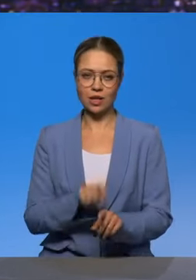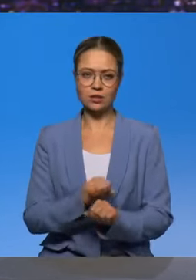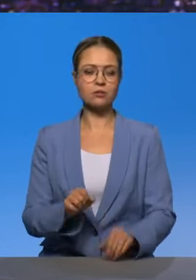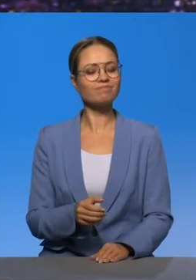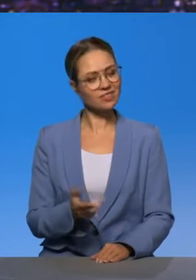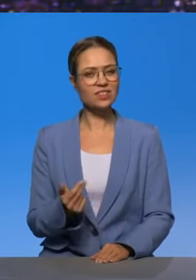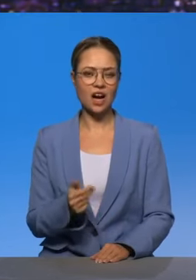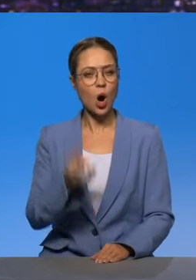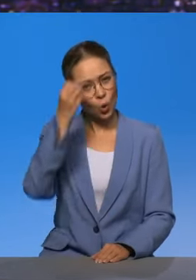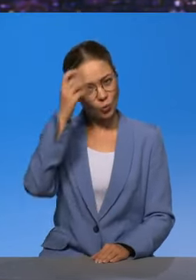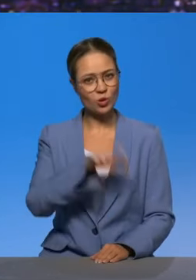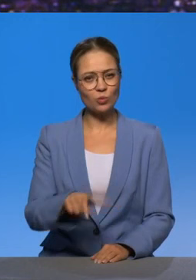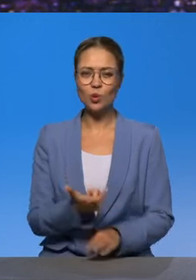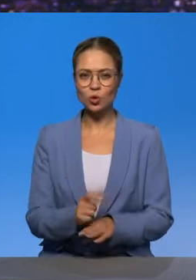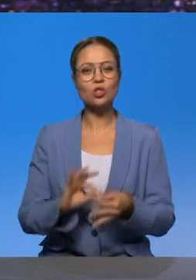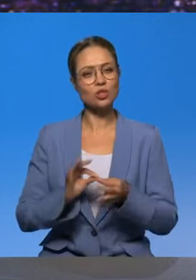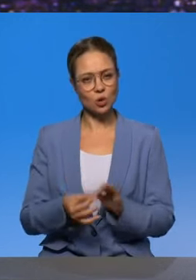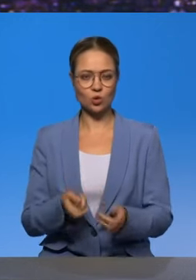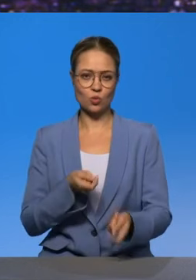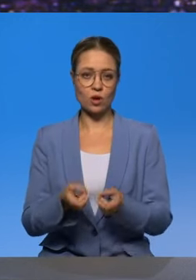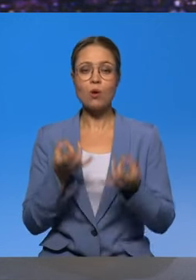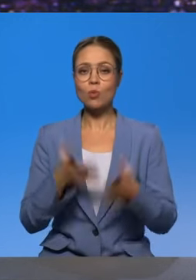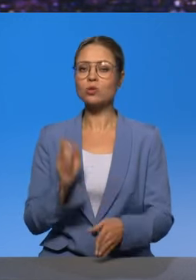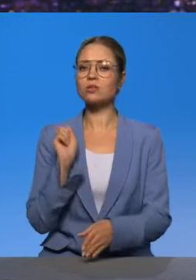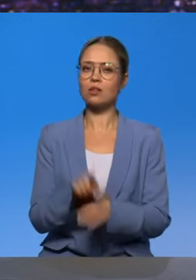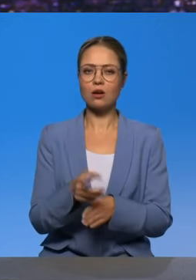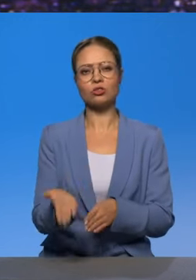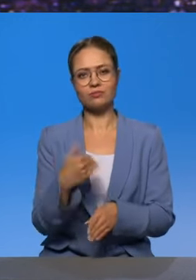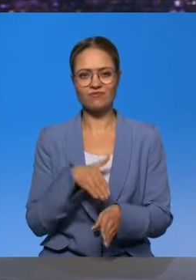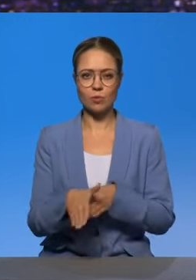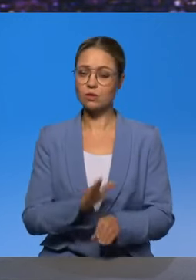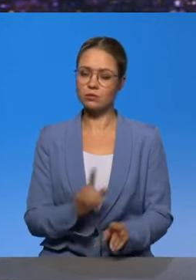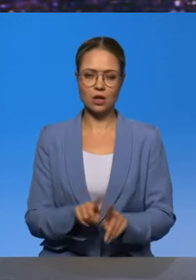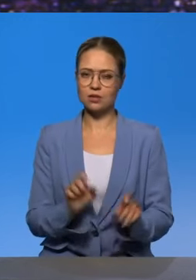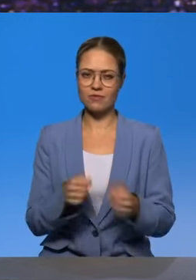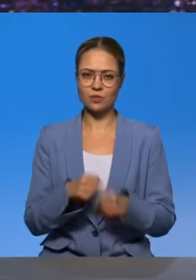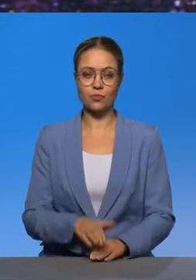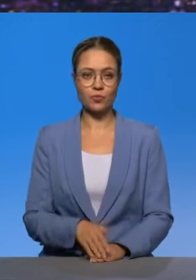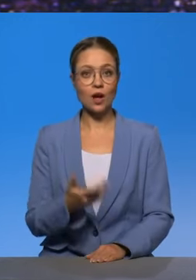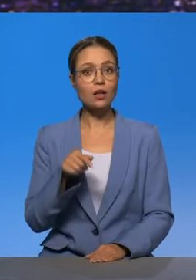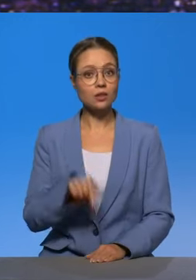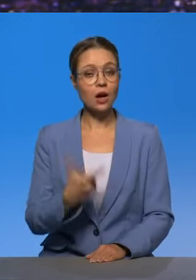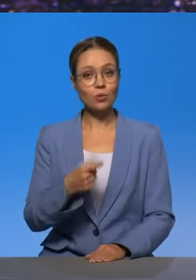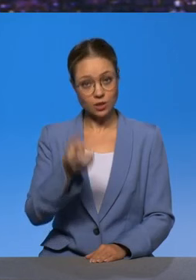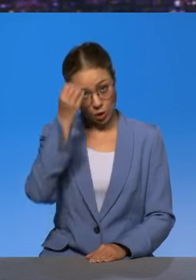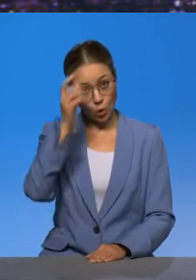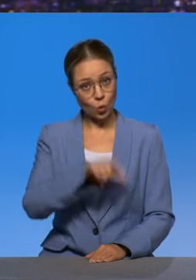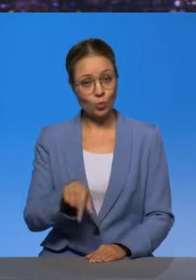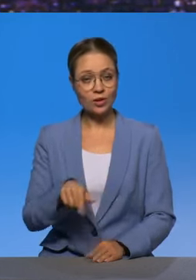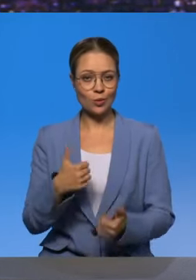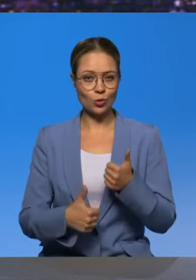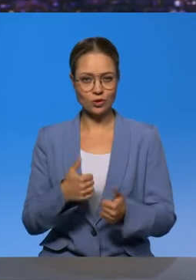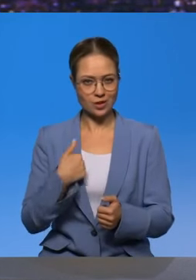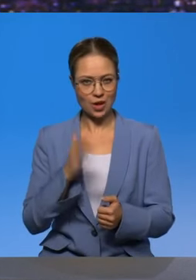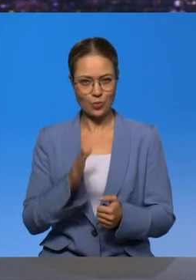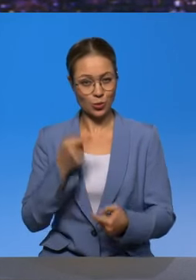стало управлять. Просто так, ставив задачи, это уже не работает. Слушайте, ну там, где умные, там на самом деле высокая конкуренция, Алексей. Я буду